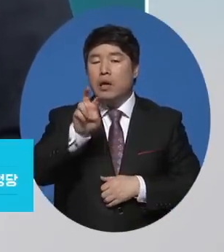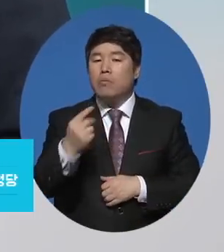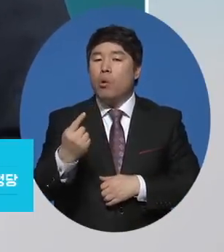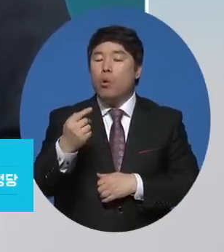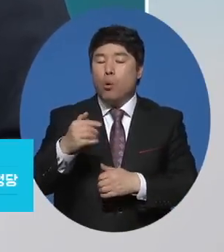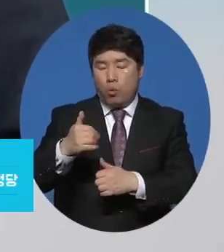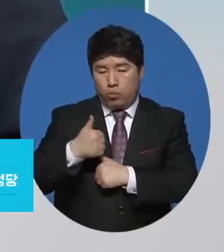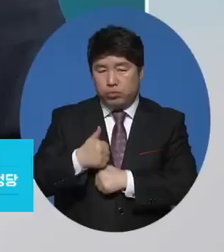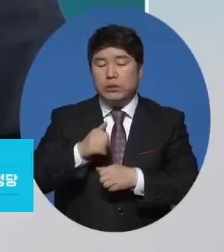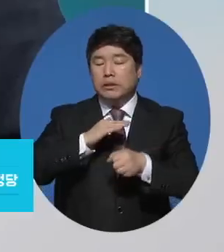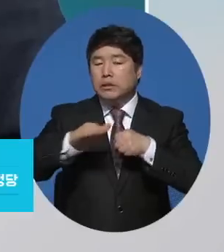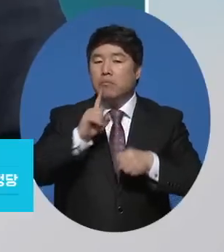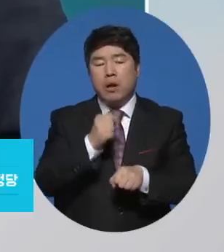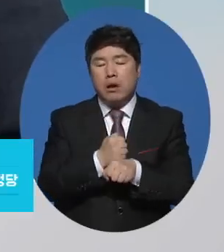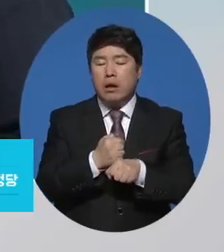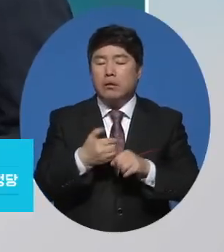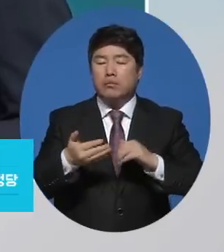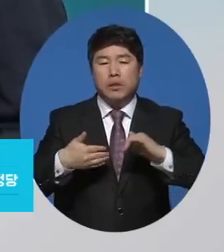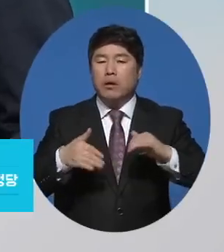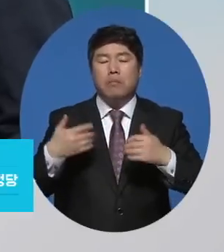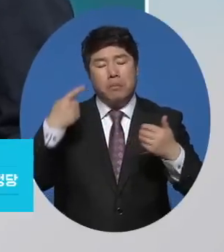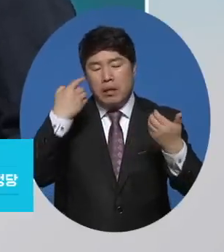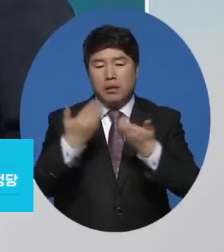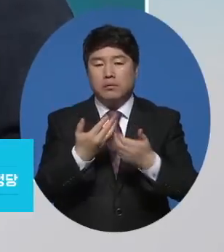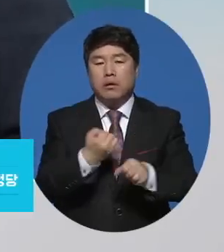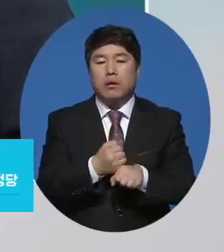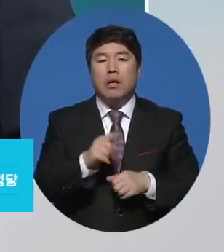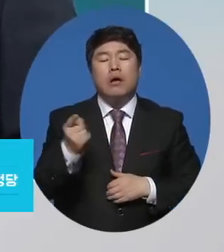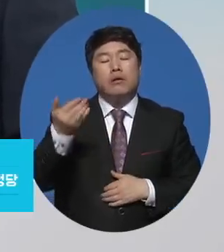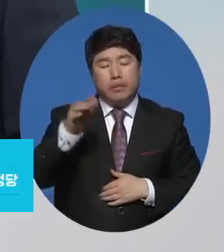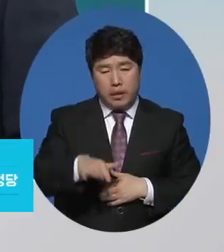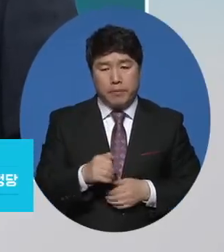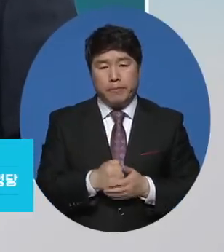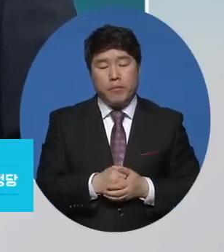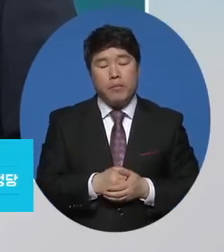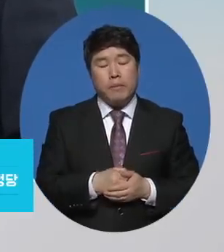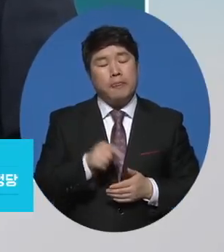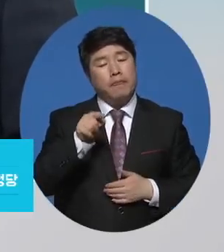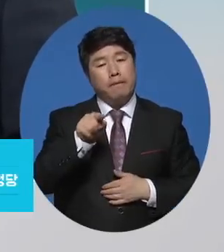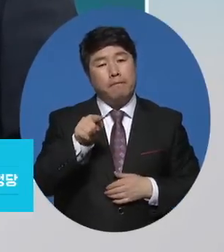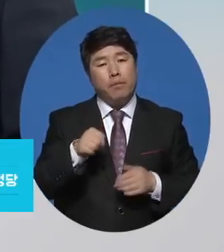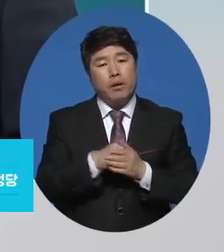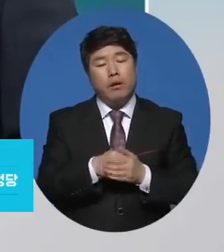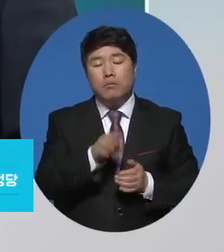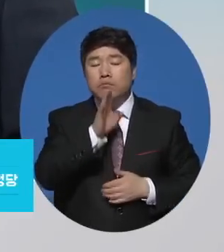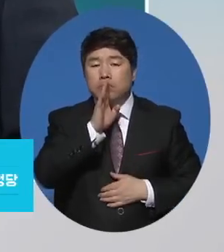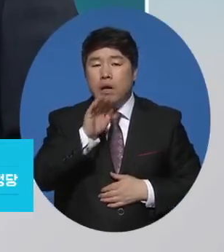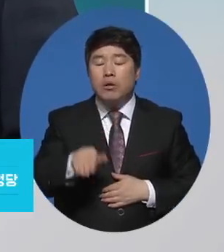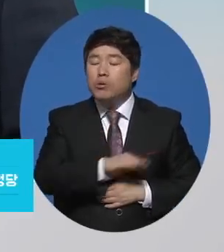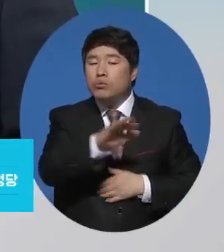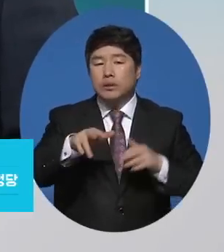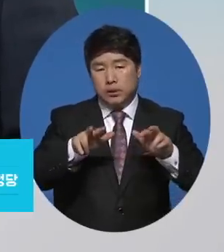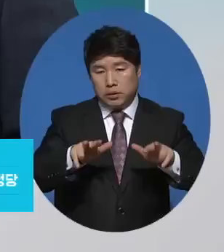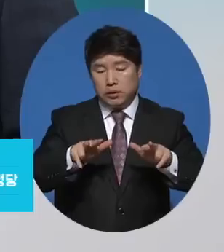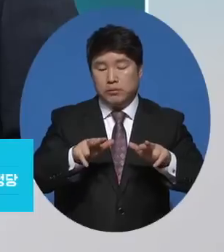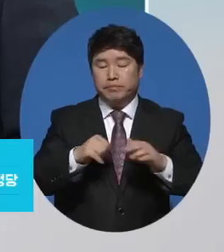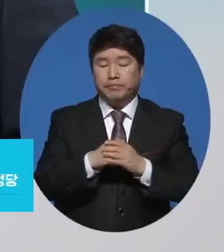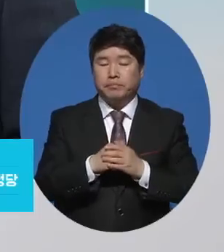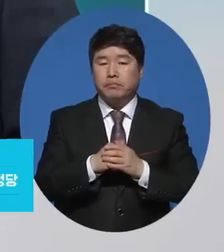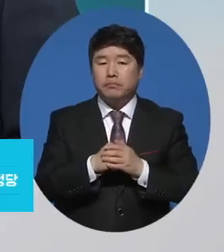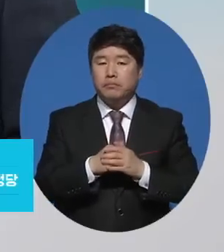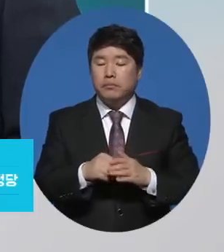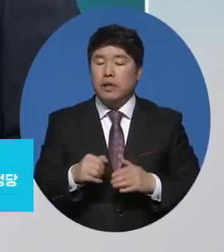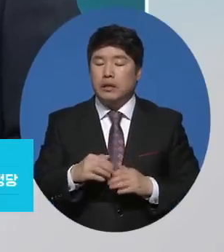제가 후보님이 모병제 말씀하셨다 반대하는게 절대 아닙니다 그런데 이거는 정말 우리 지금 안보